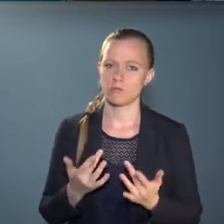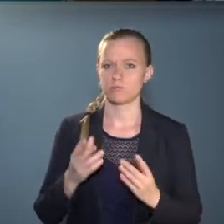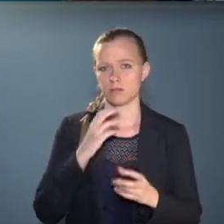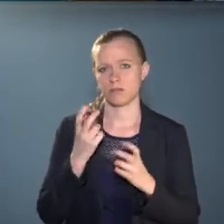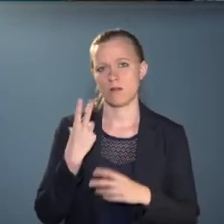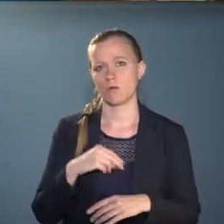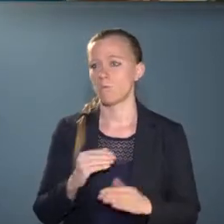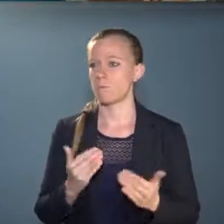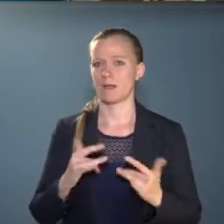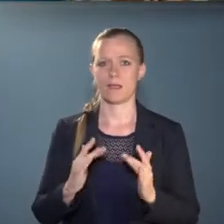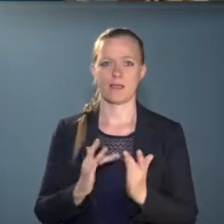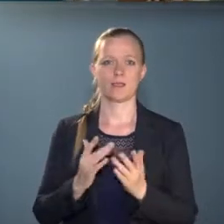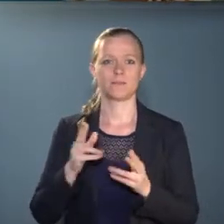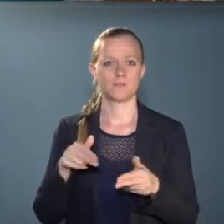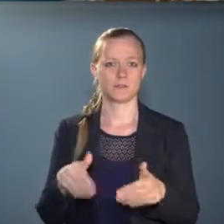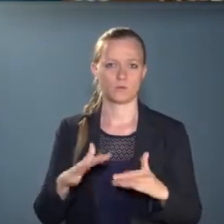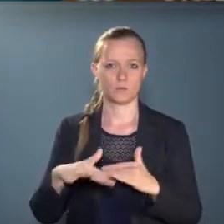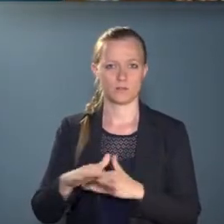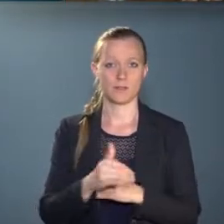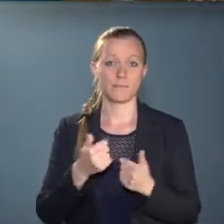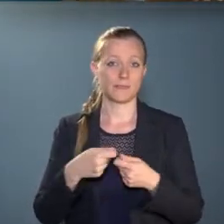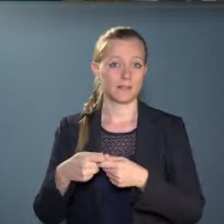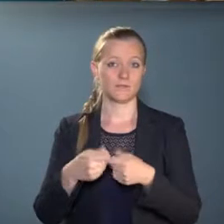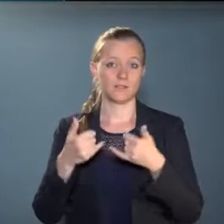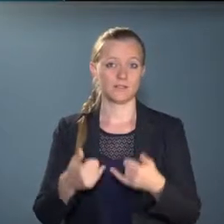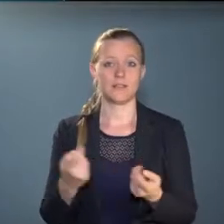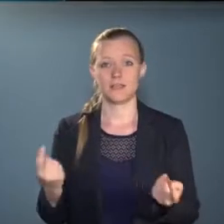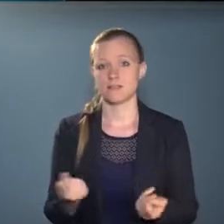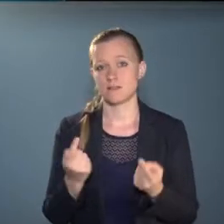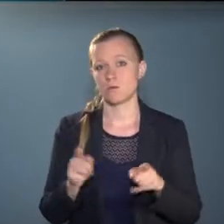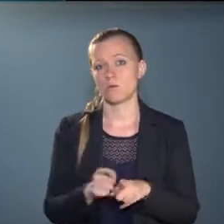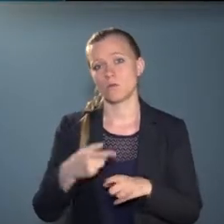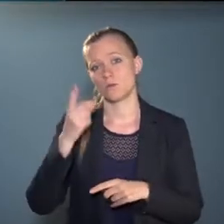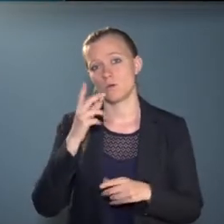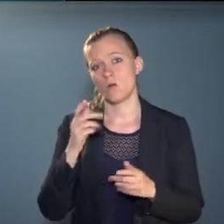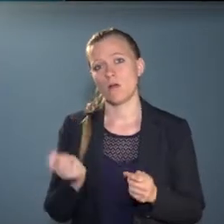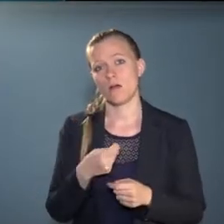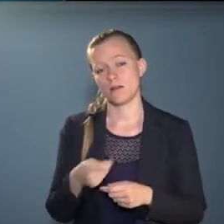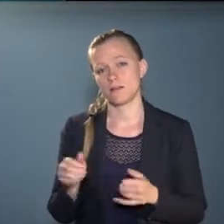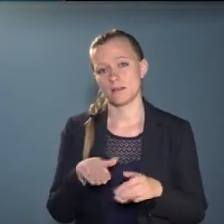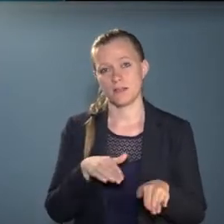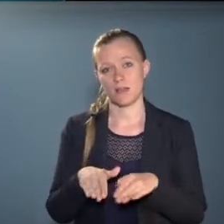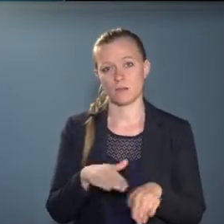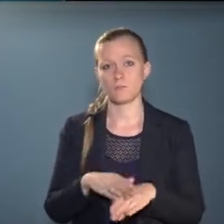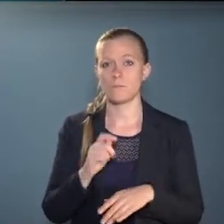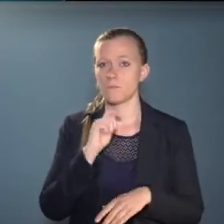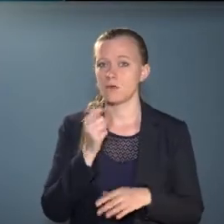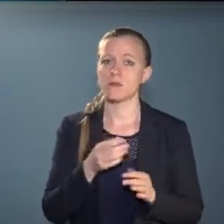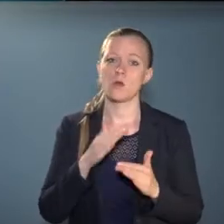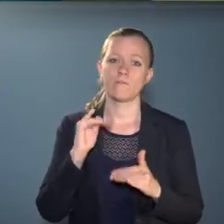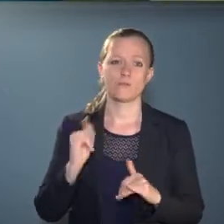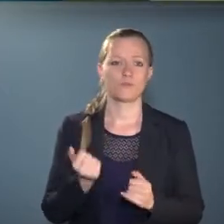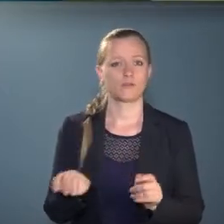nemzetközi környezetben. A rendezvény egyik idei szenzációja az a török harci jármű, amelyből a Magyar Honvédség is vásárolt.